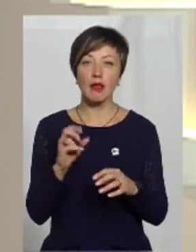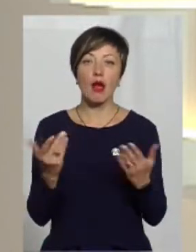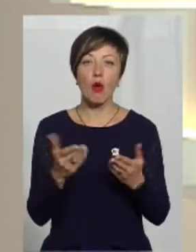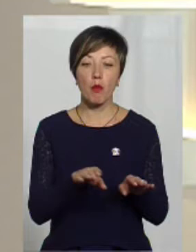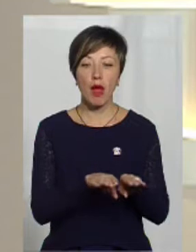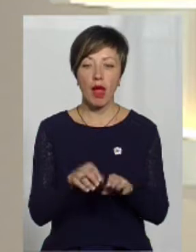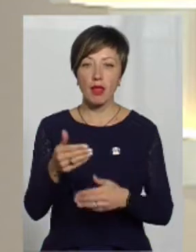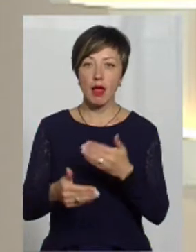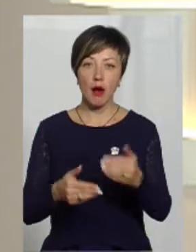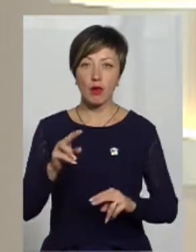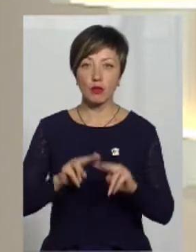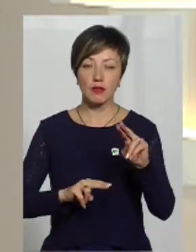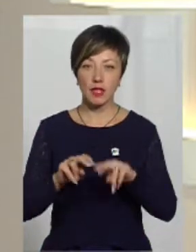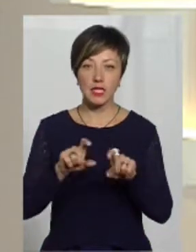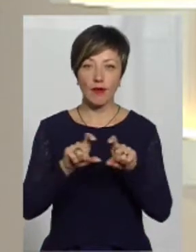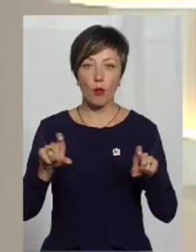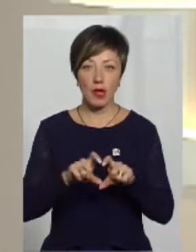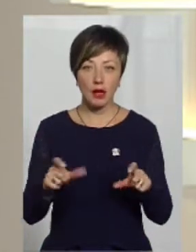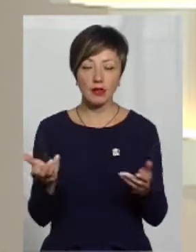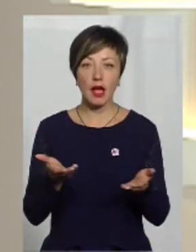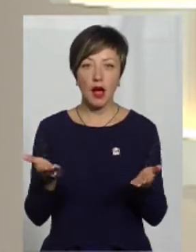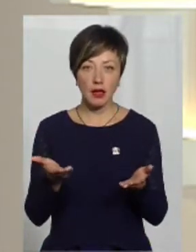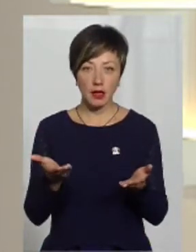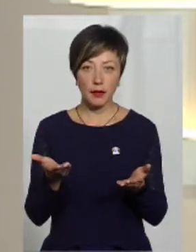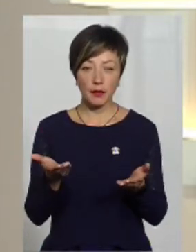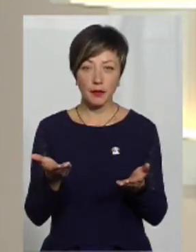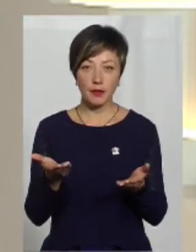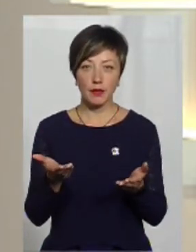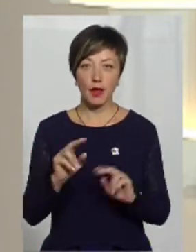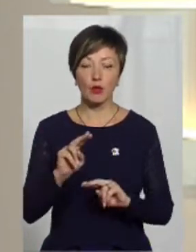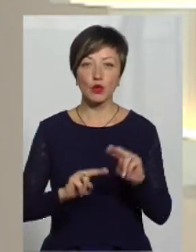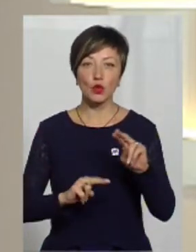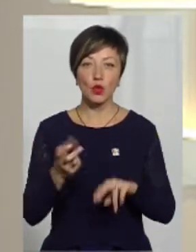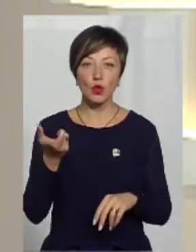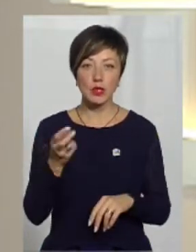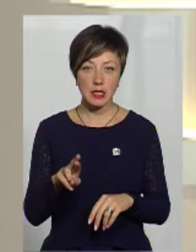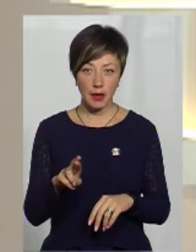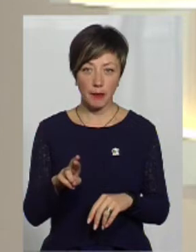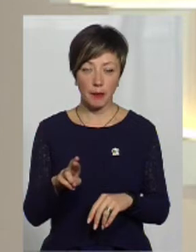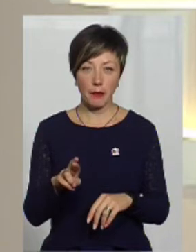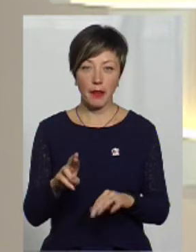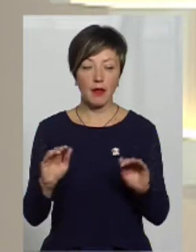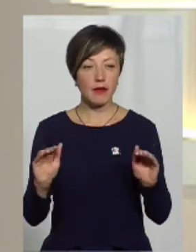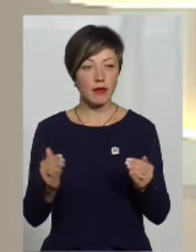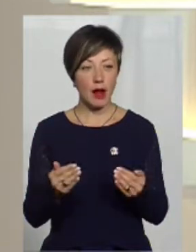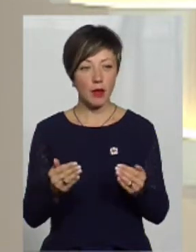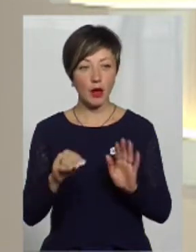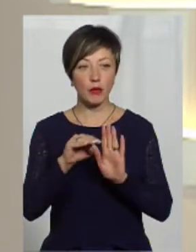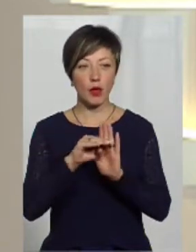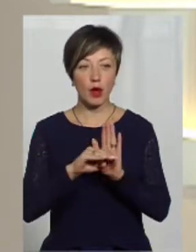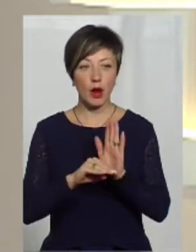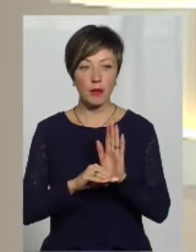якому етапі будівництва об'єкти, які будуються у рамках